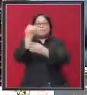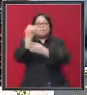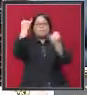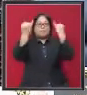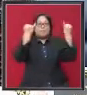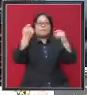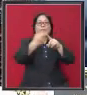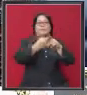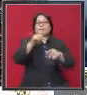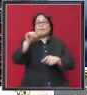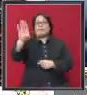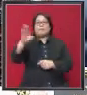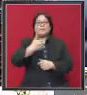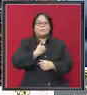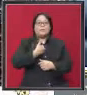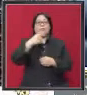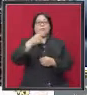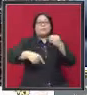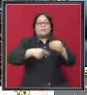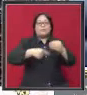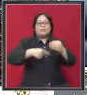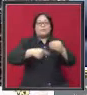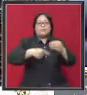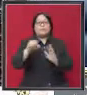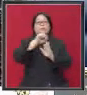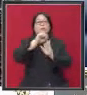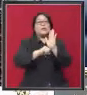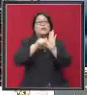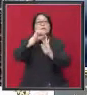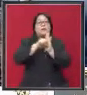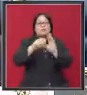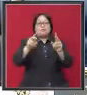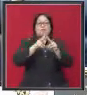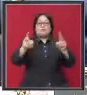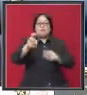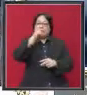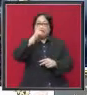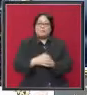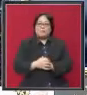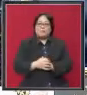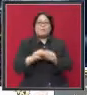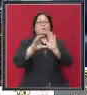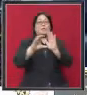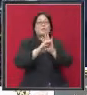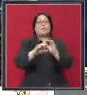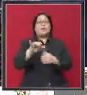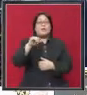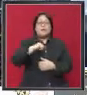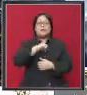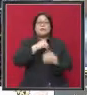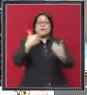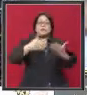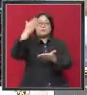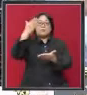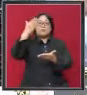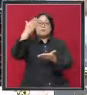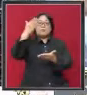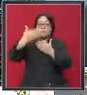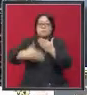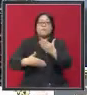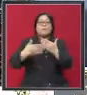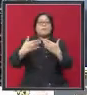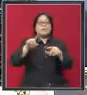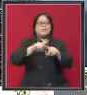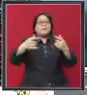pendapat dari ahli-ahli yang berhormat sendiri tentang syarat-syarat yang terlalu ketat. Contohnya, ahli yang sudah berhenti mencarum beberapa